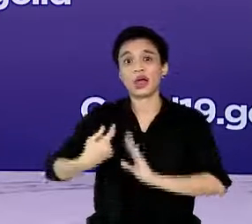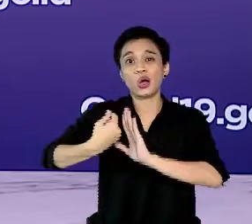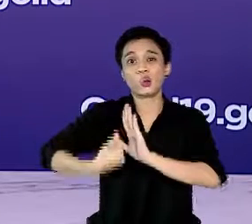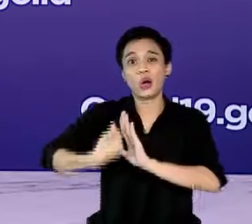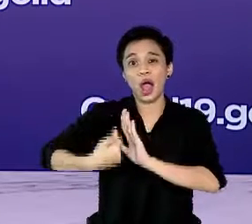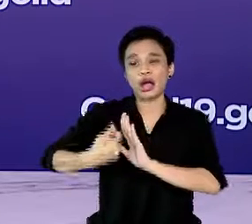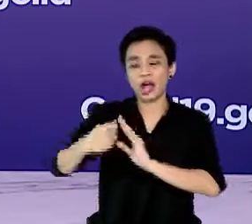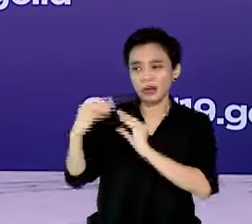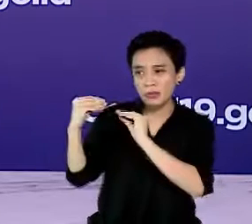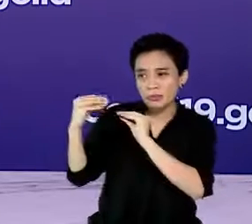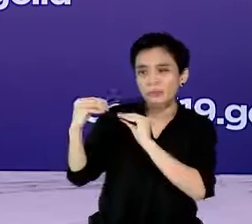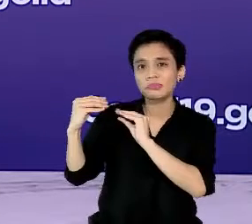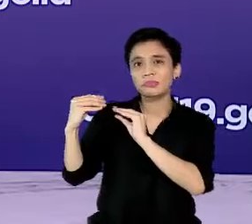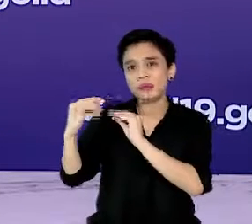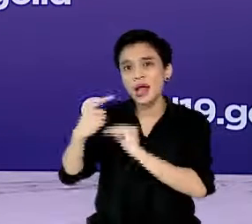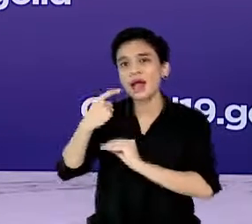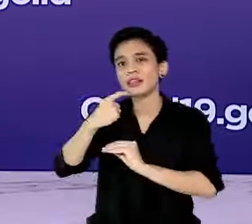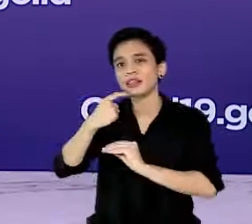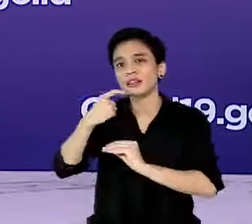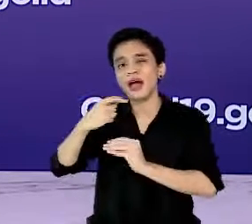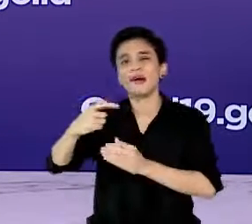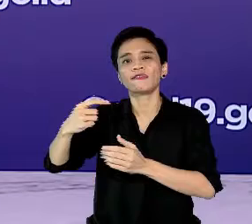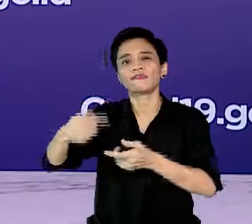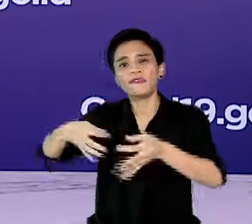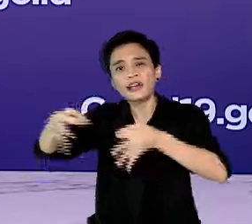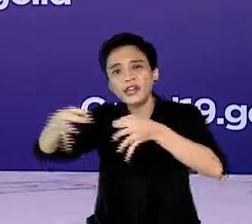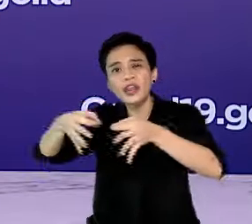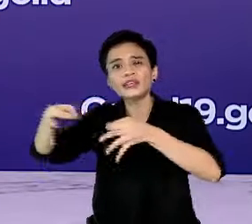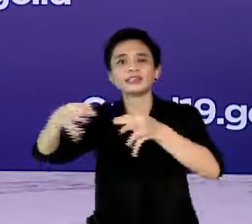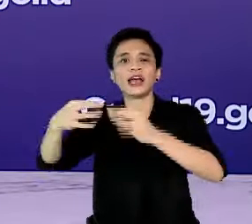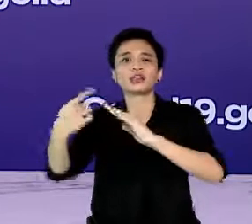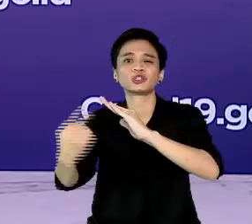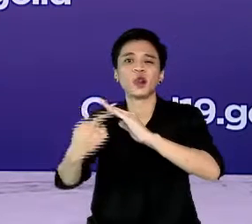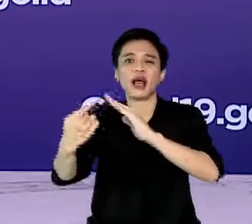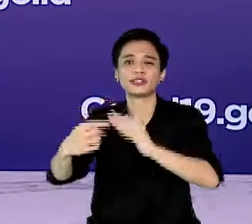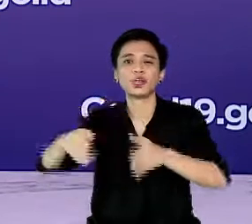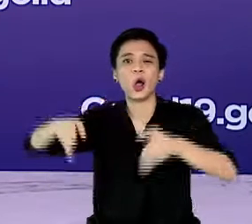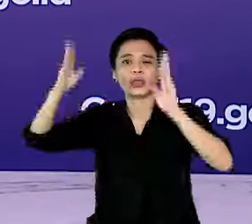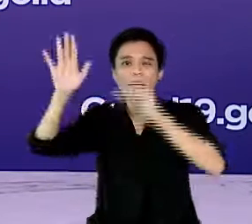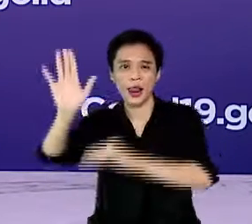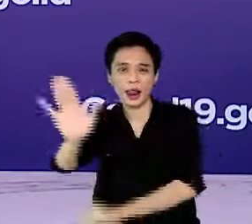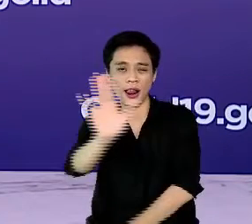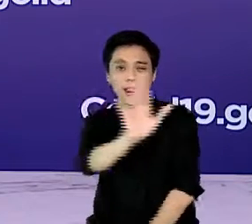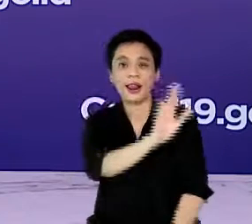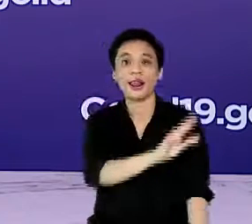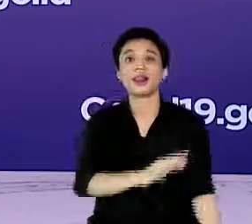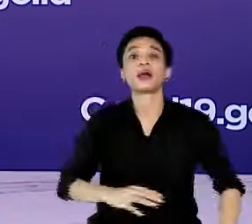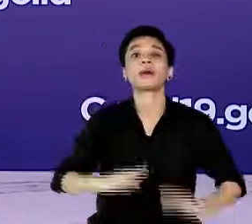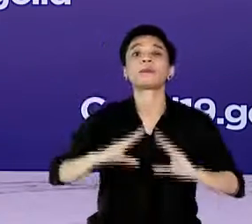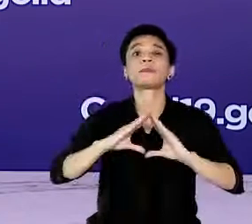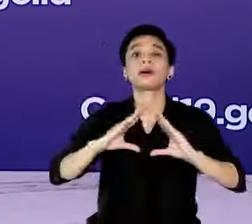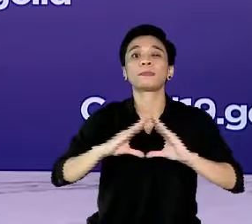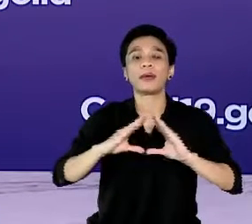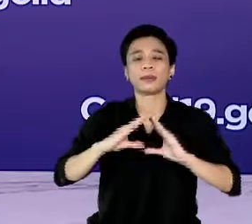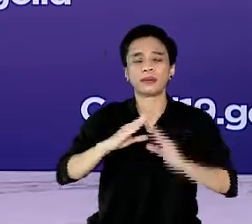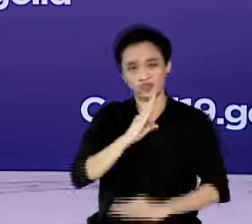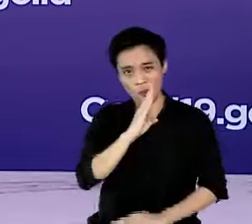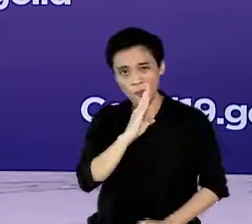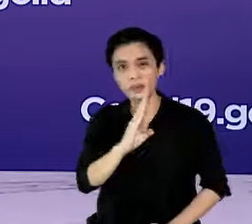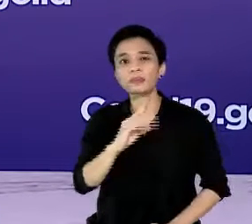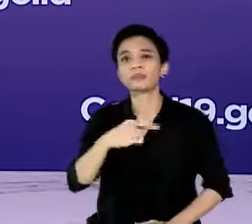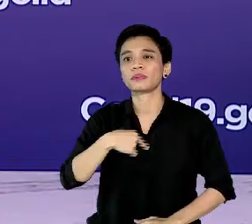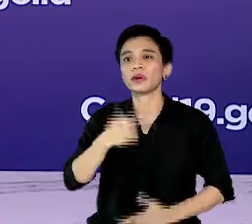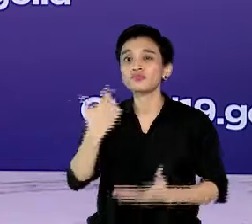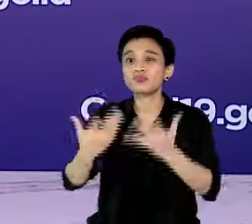pembayaran fasilitas isolasi tersebut di hotel-hotel MPB berkomitmen dan akan terus berupaya untuk